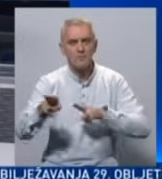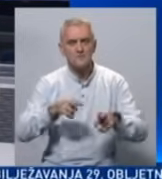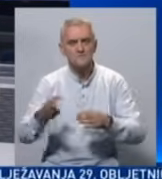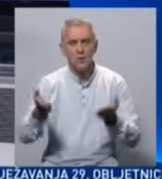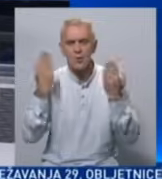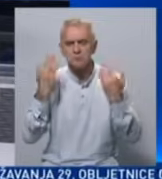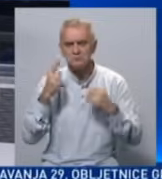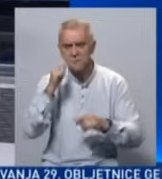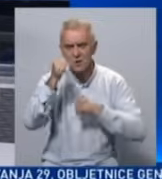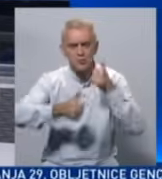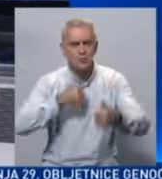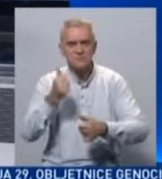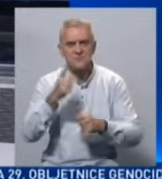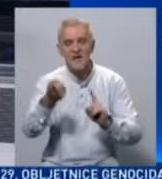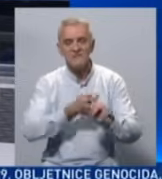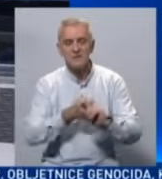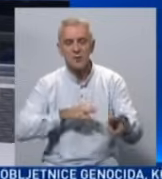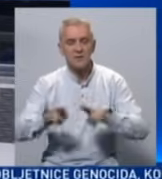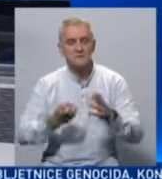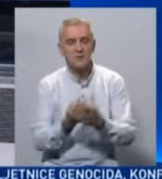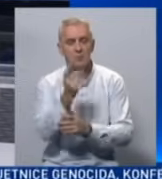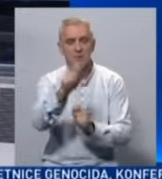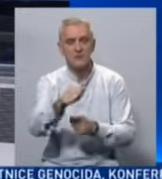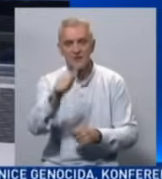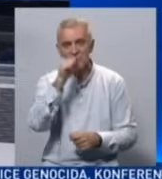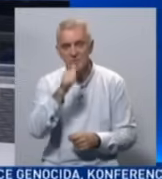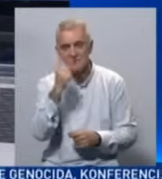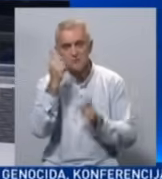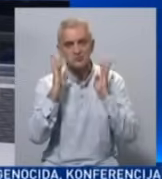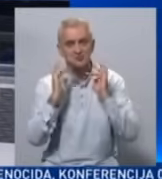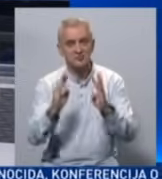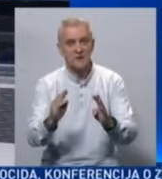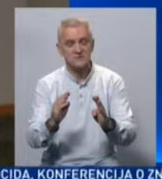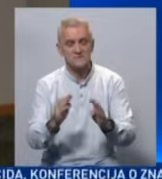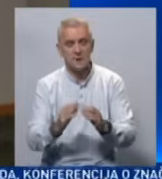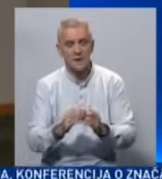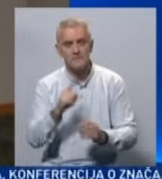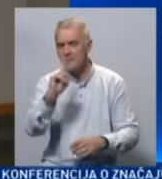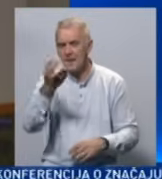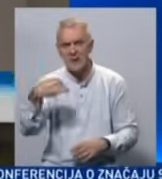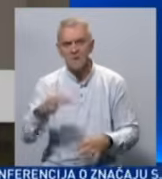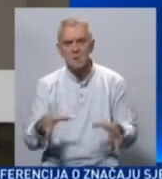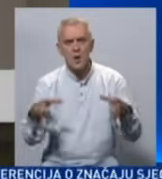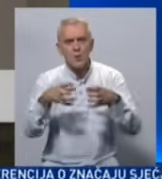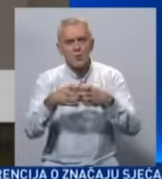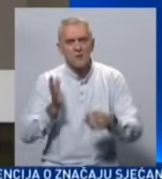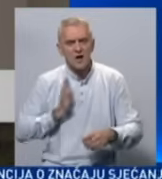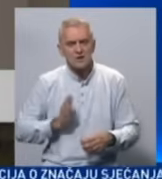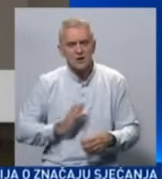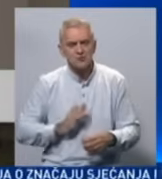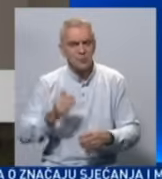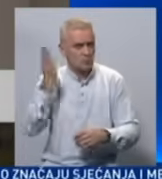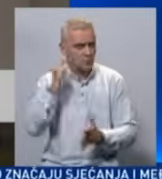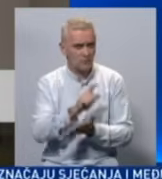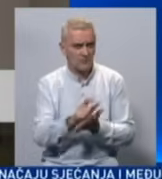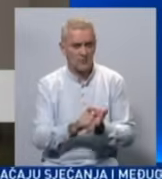okoliša i turizma i Federalnog ministarstva poljoprivrede, vodoprivrede i šumarstva. Naime, neformalna grupa građana Kuti u prethodnom je